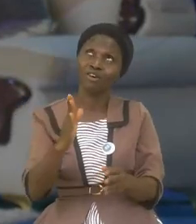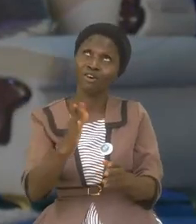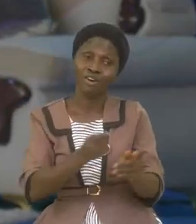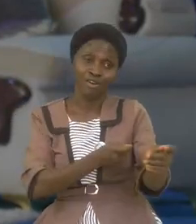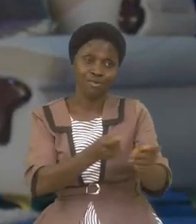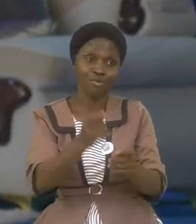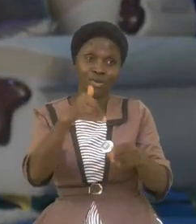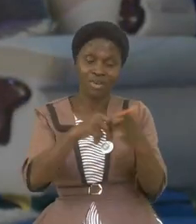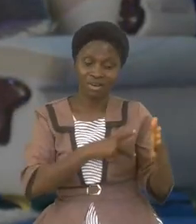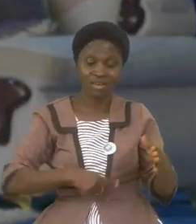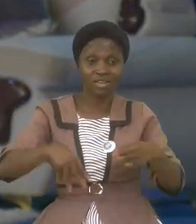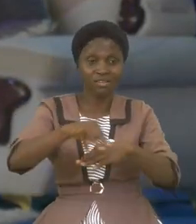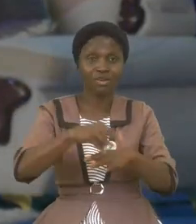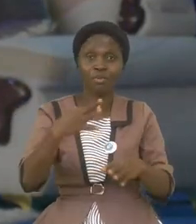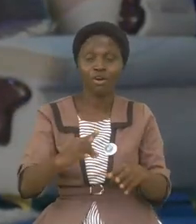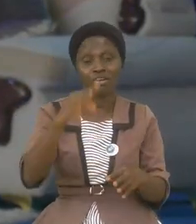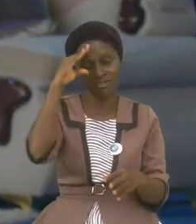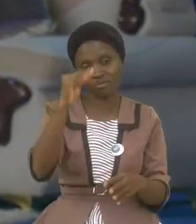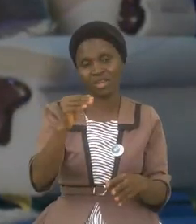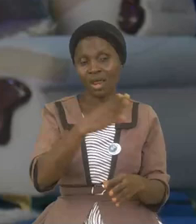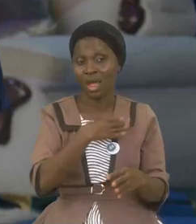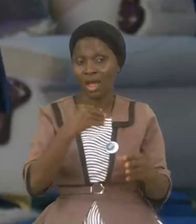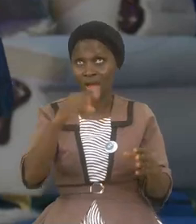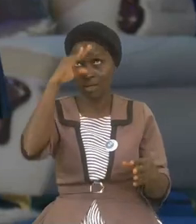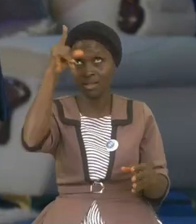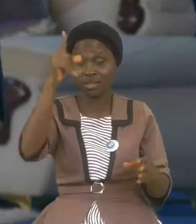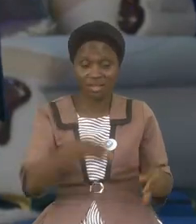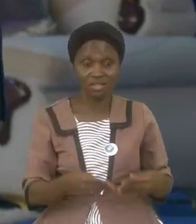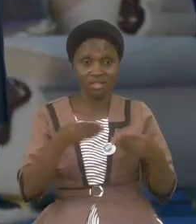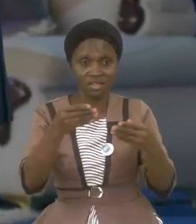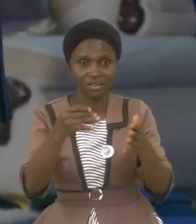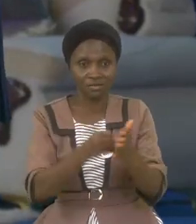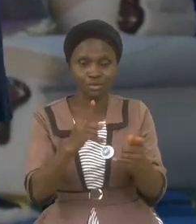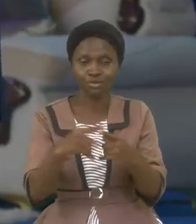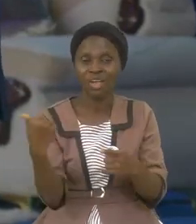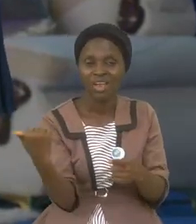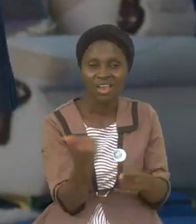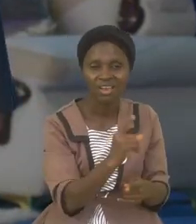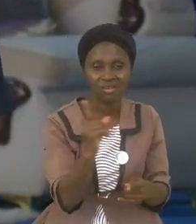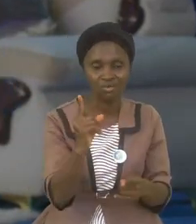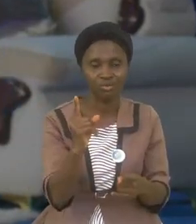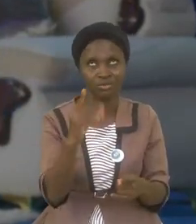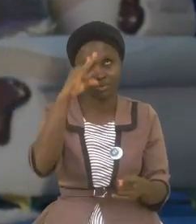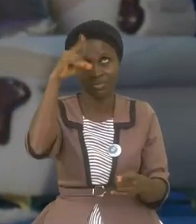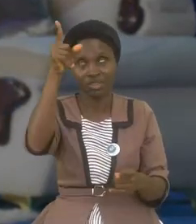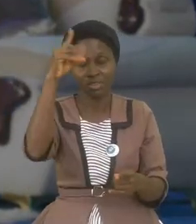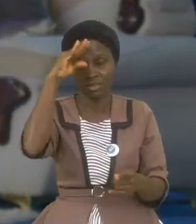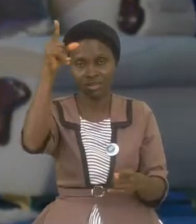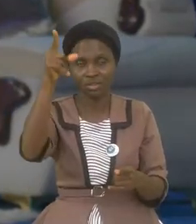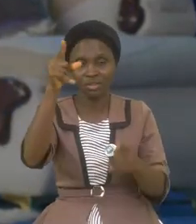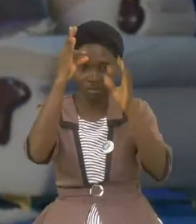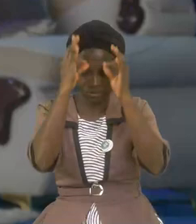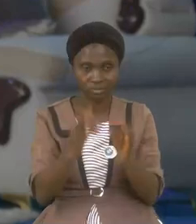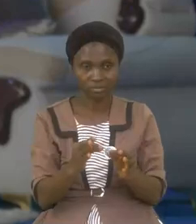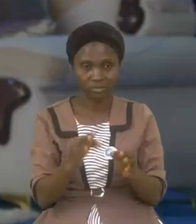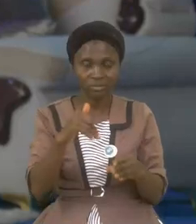Et cet temps passeront sur toi jusqu'à ce que tu saches que le Très-Haut domine sur le règne des hommes et